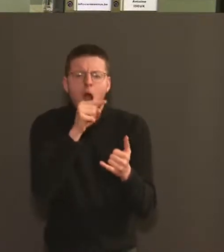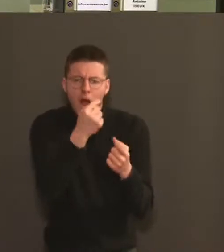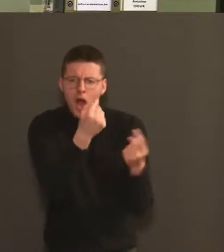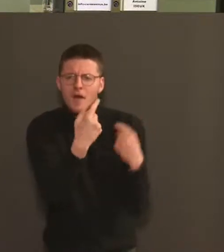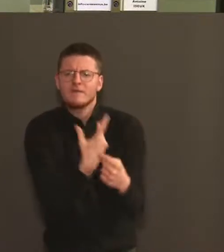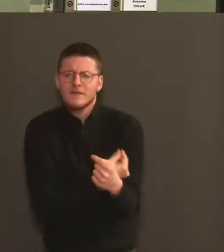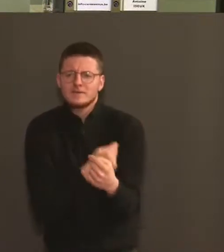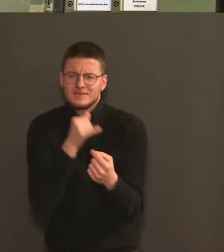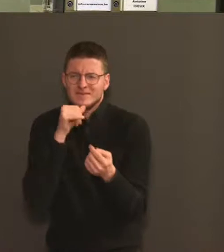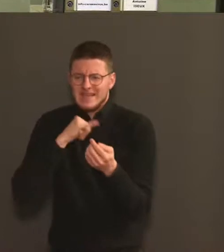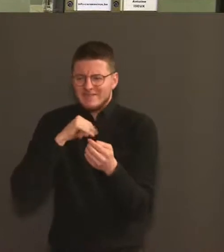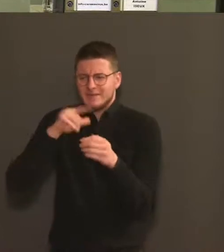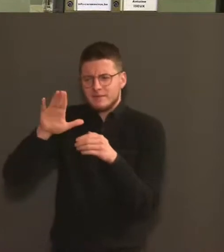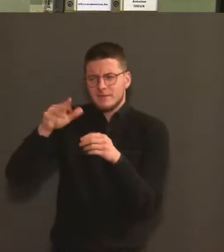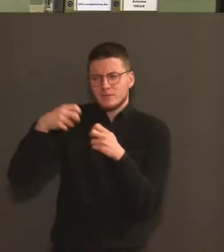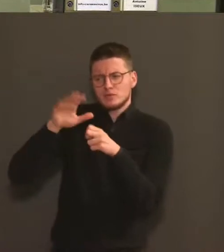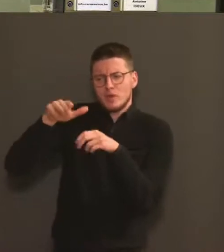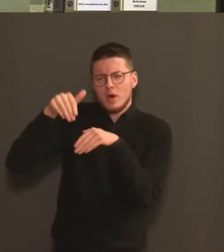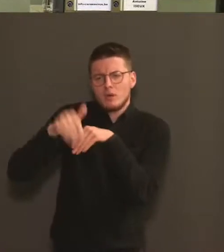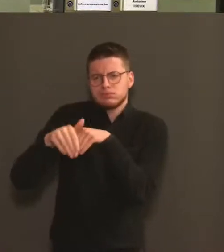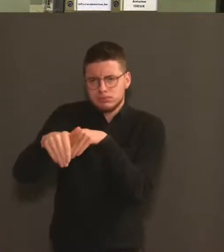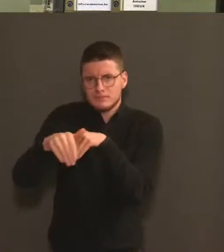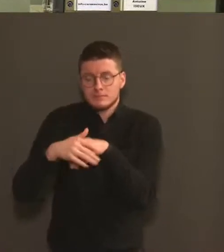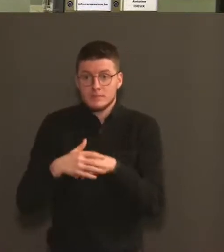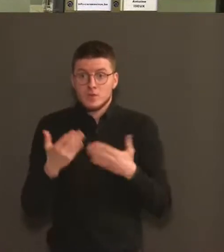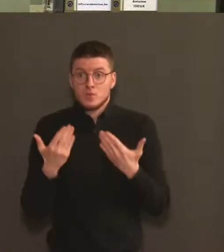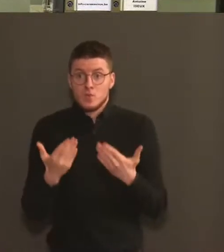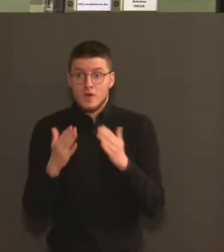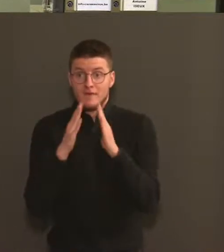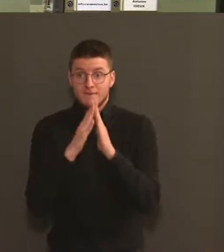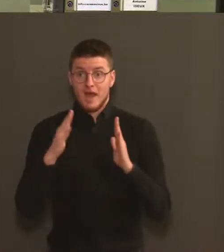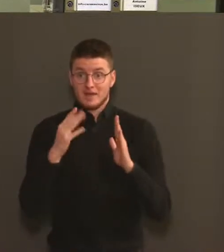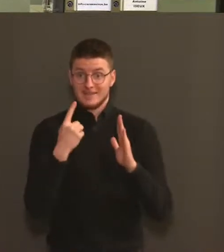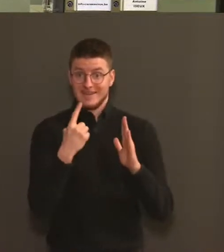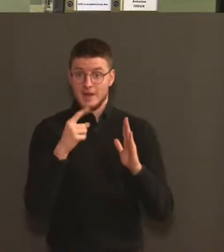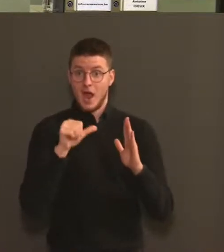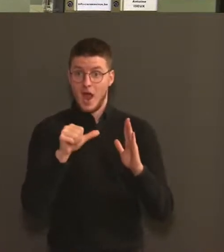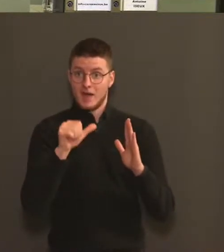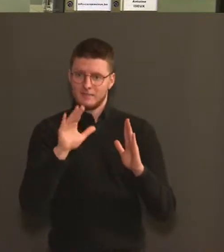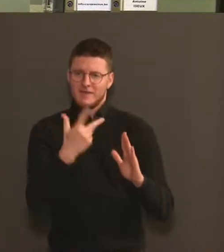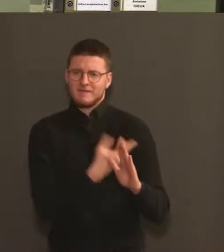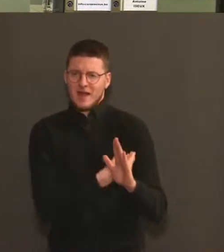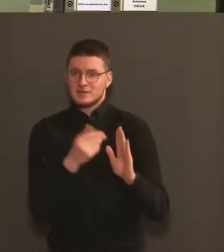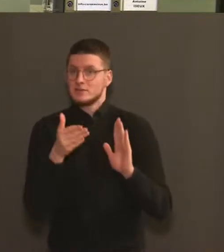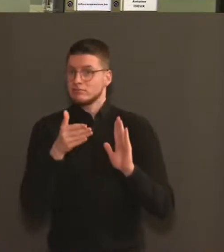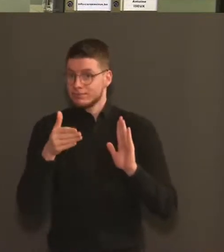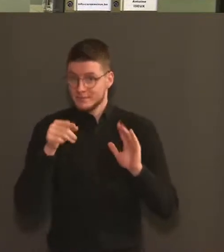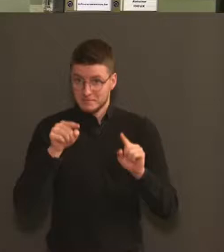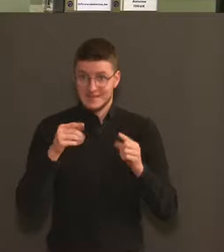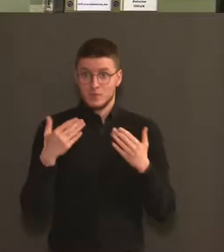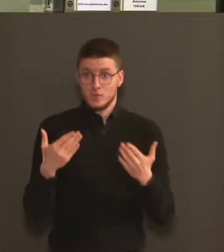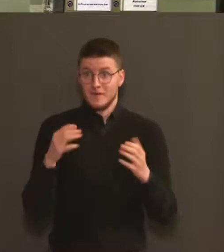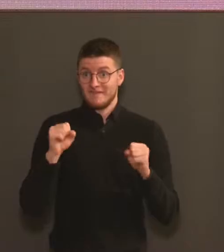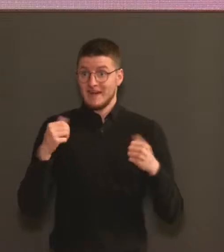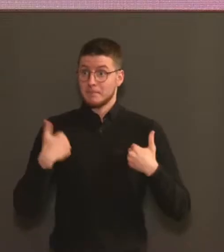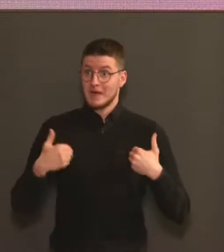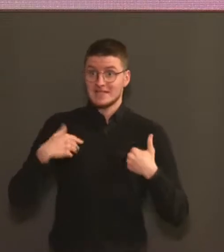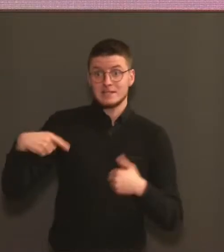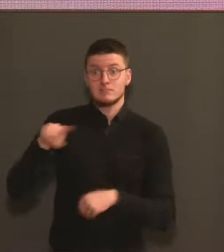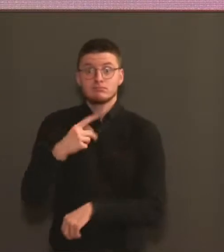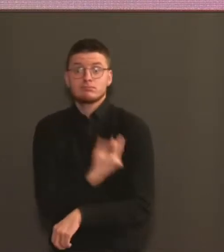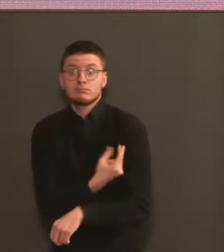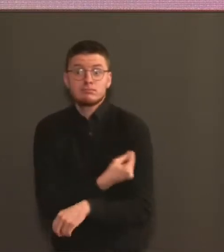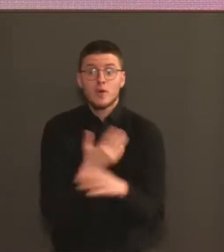de huidige fase 1a worden echter veel mensen gevaccineerd op het werk. En